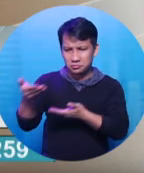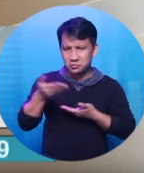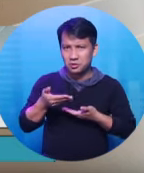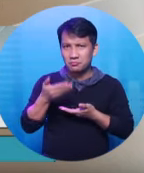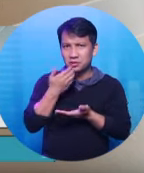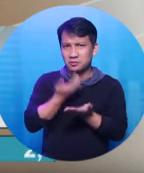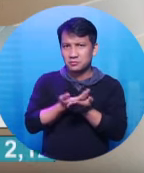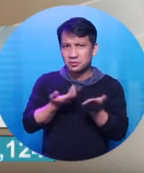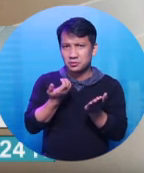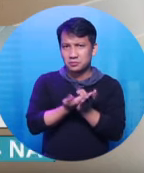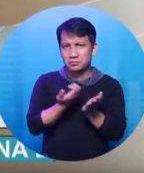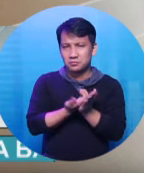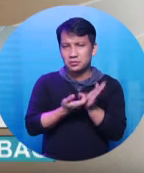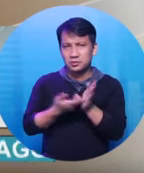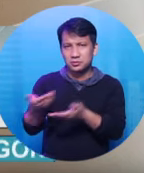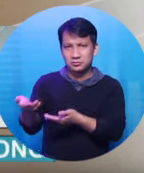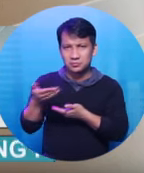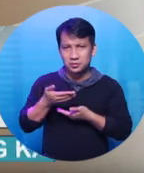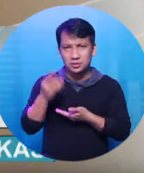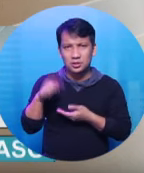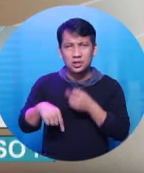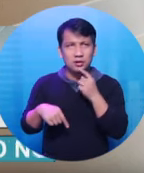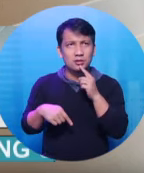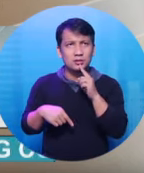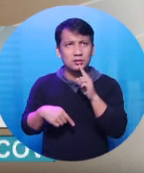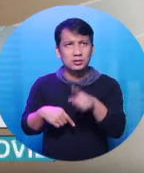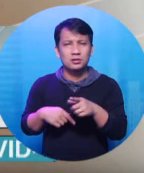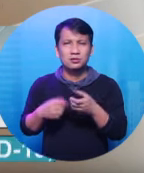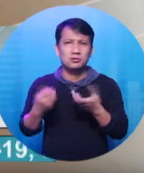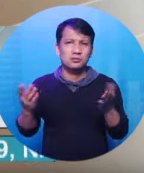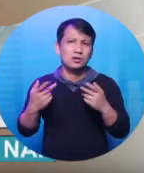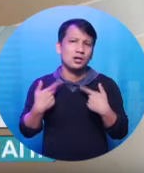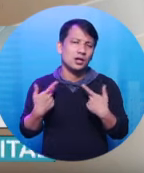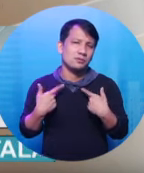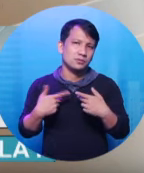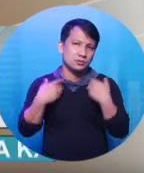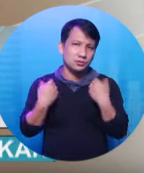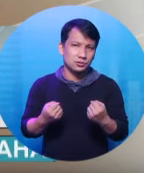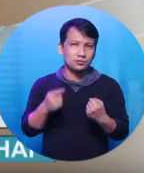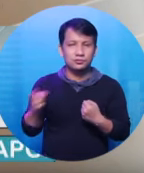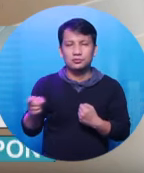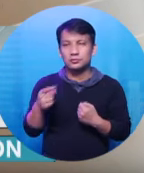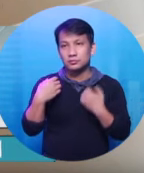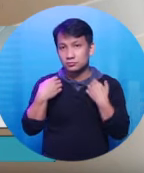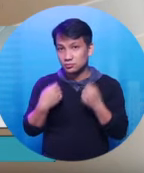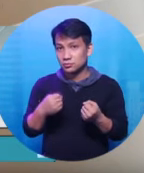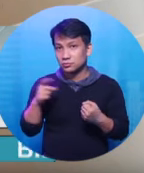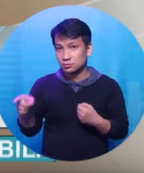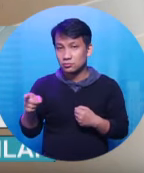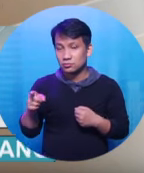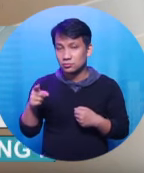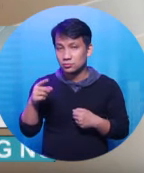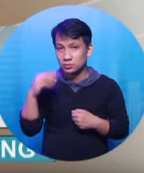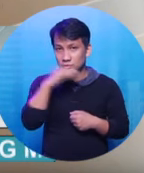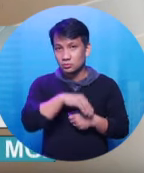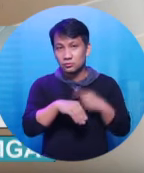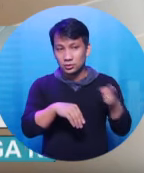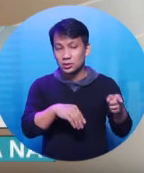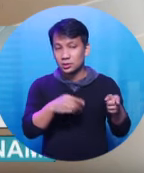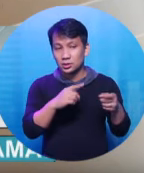nyo dito sa amin na talagang merong strong cyber libel case